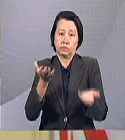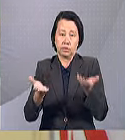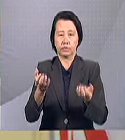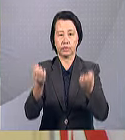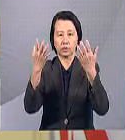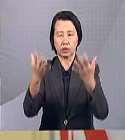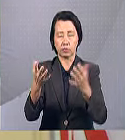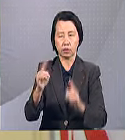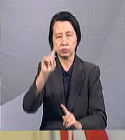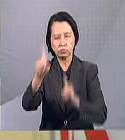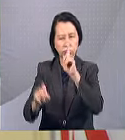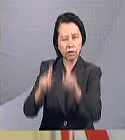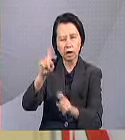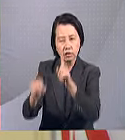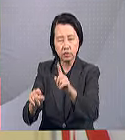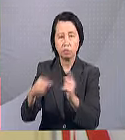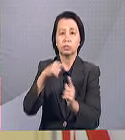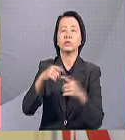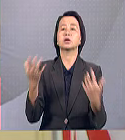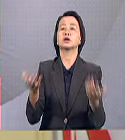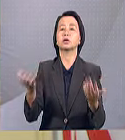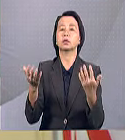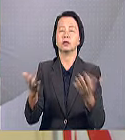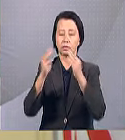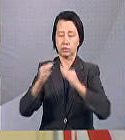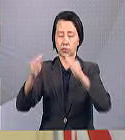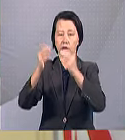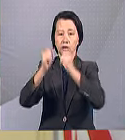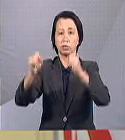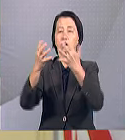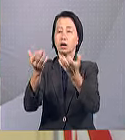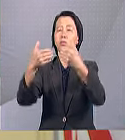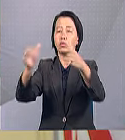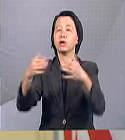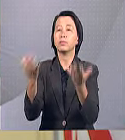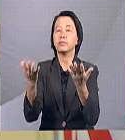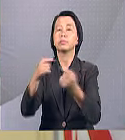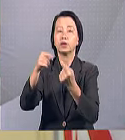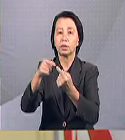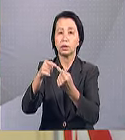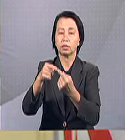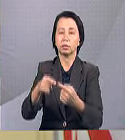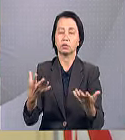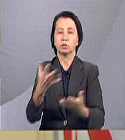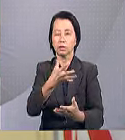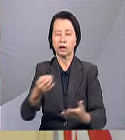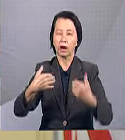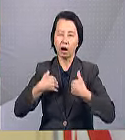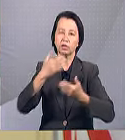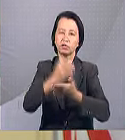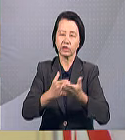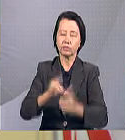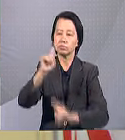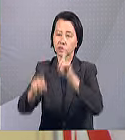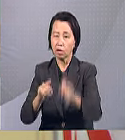yang tertanya-tanya bila lagi masjid dan surau nak dibuka. Tak kurang juga yang bertanya ada